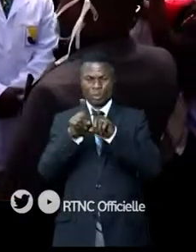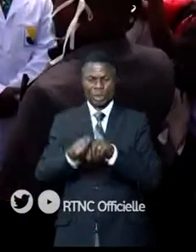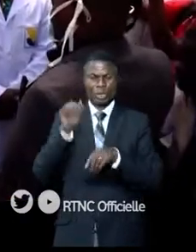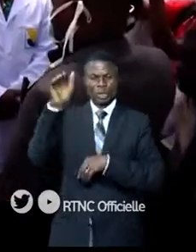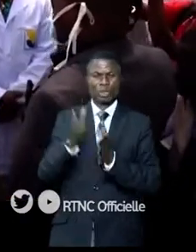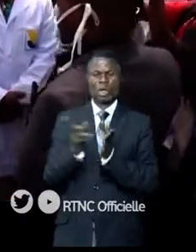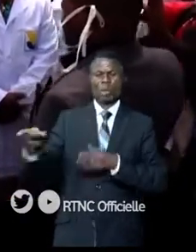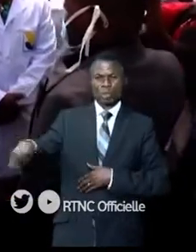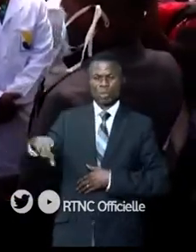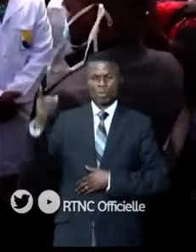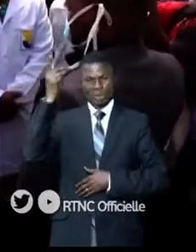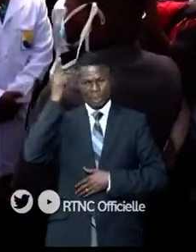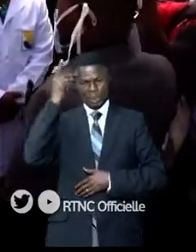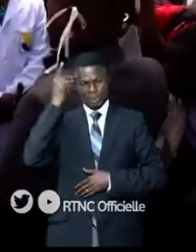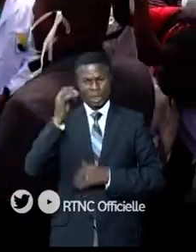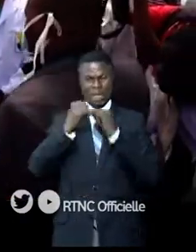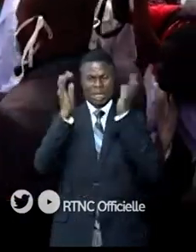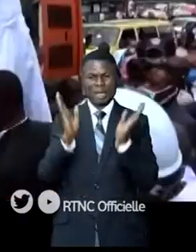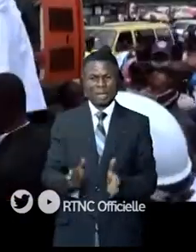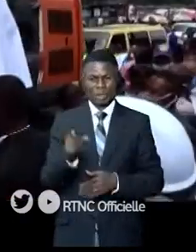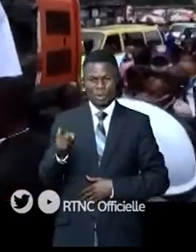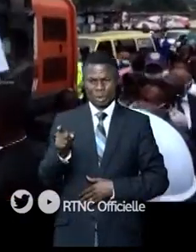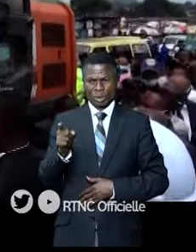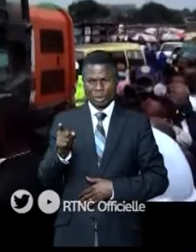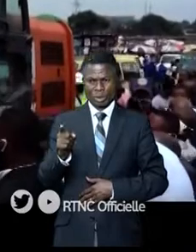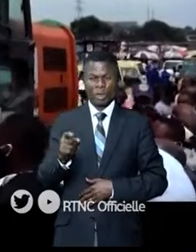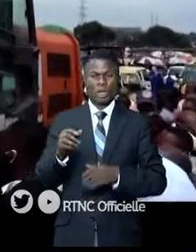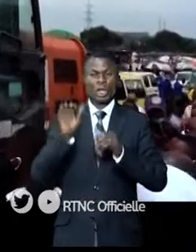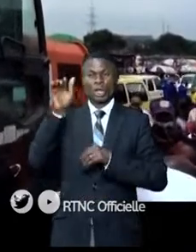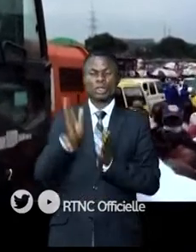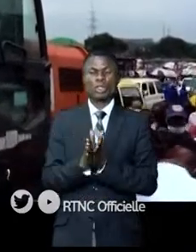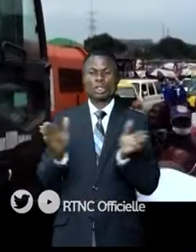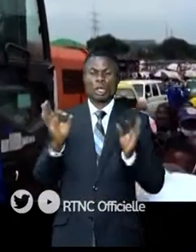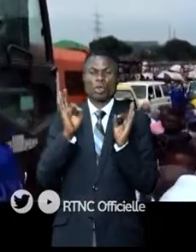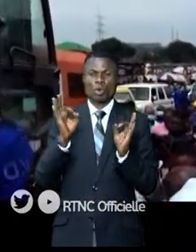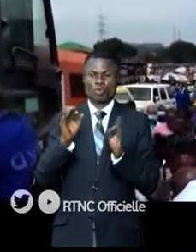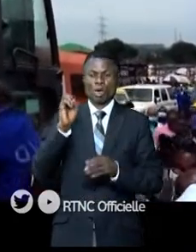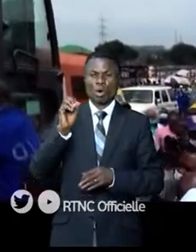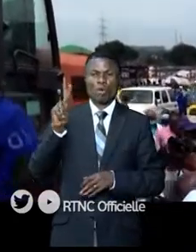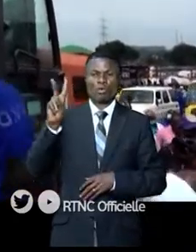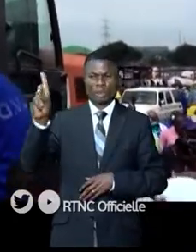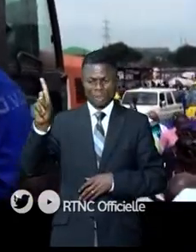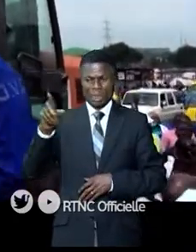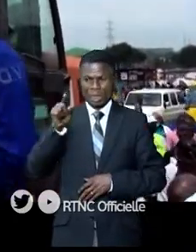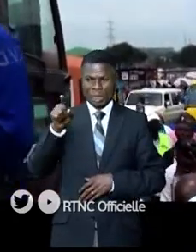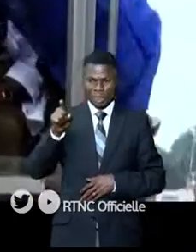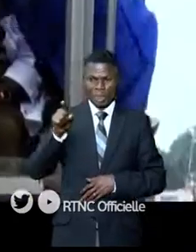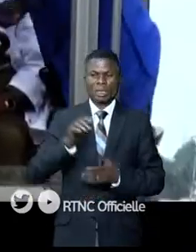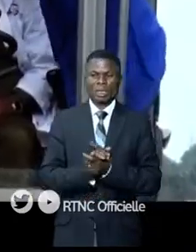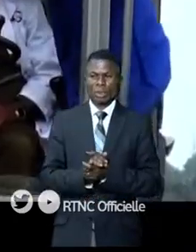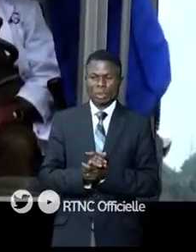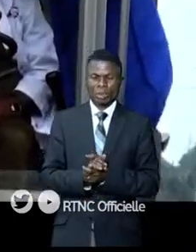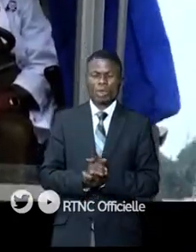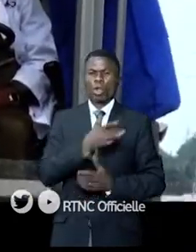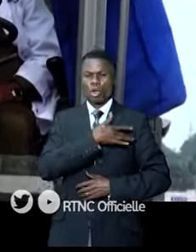directeur provincial de Kinshasa, ingénieur Frank Kalumba. Le nouveau directeur général de l'OVD, ingénieur Victor Tumba Chikela, a,